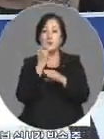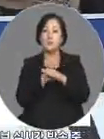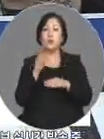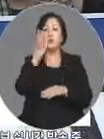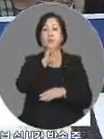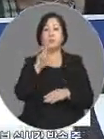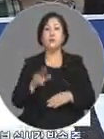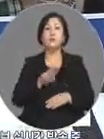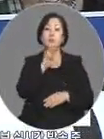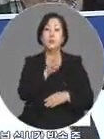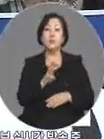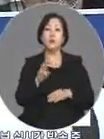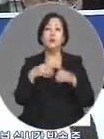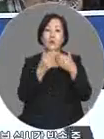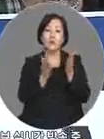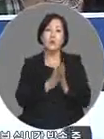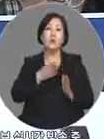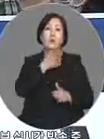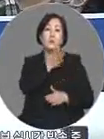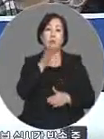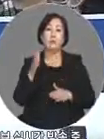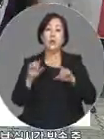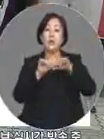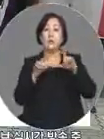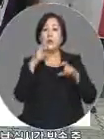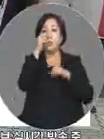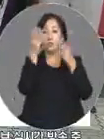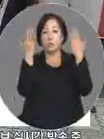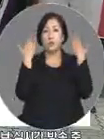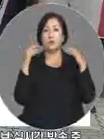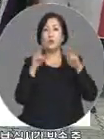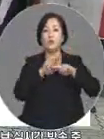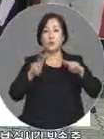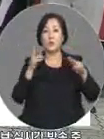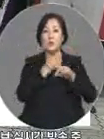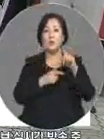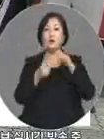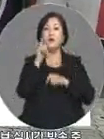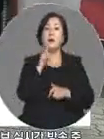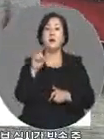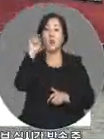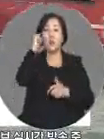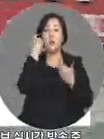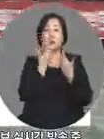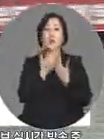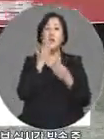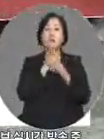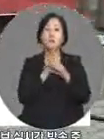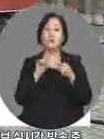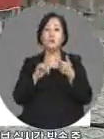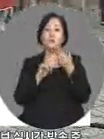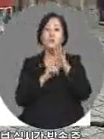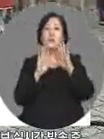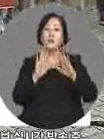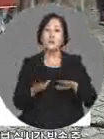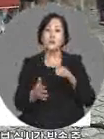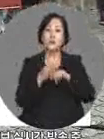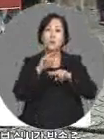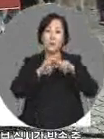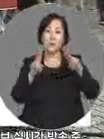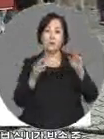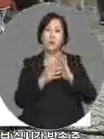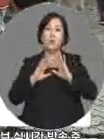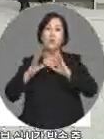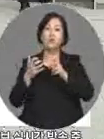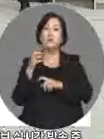30개 외고 교당들 역시 일반고 전환 철회를 요구하며 강력히 반발하고 있는 상황입니다. 현재 외고는 폐지,